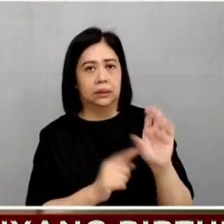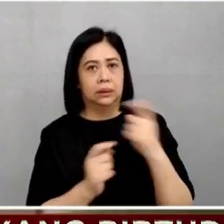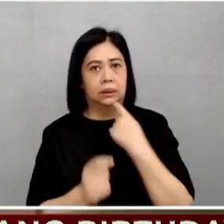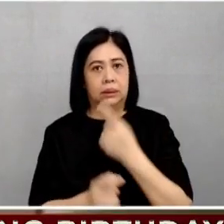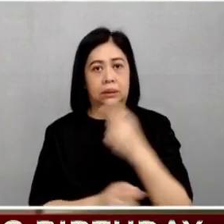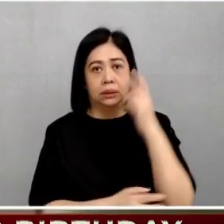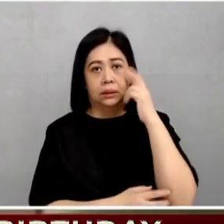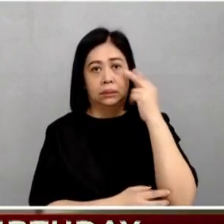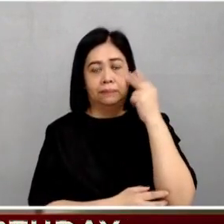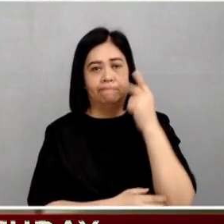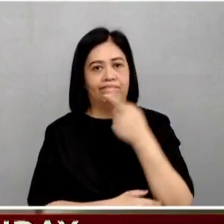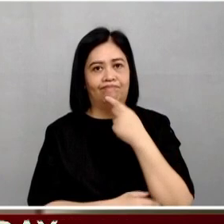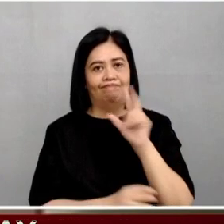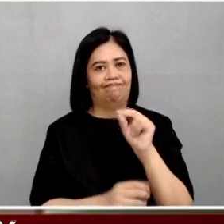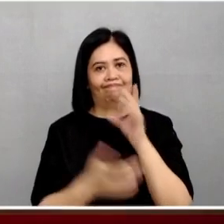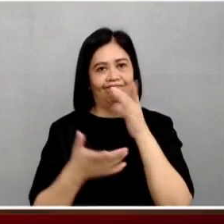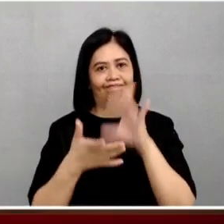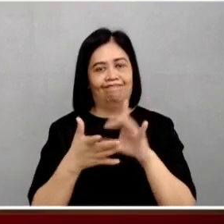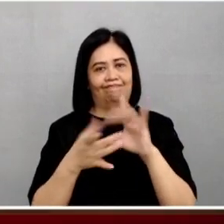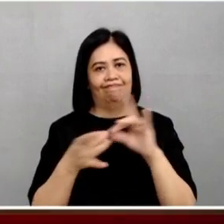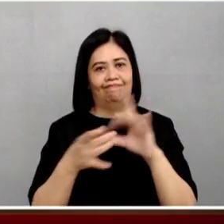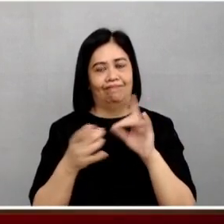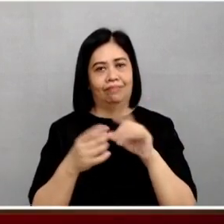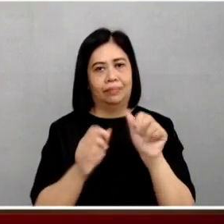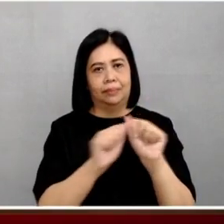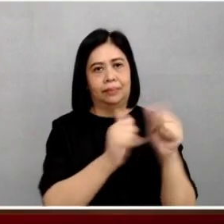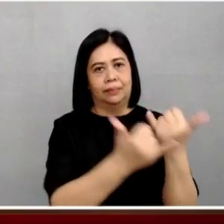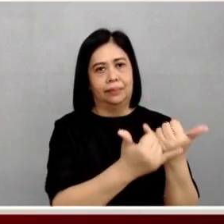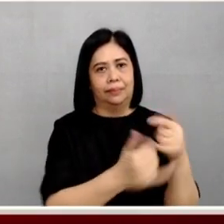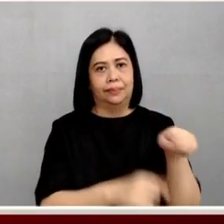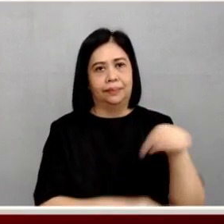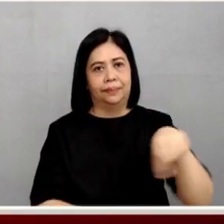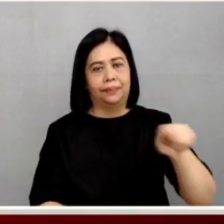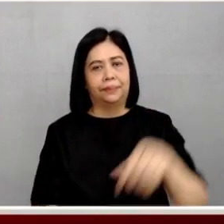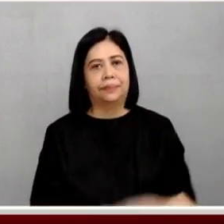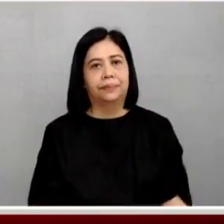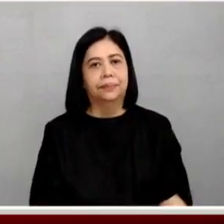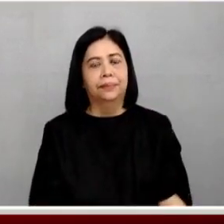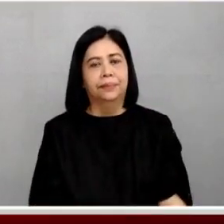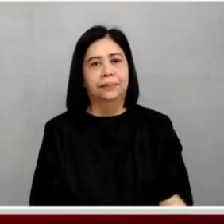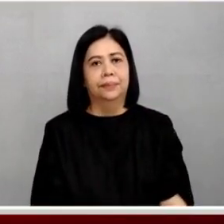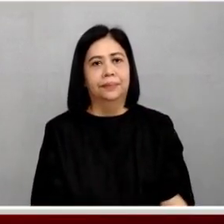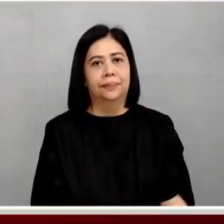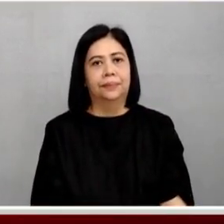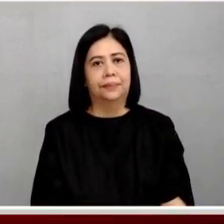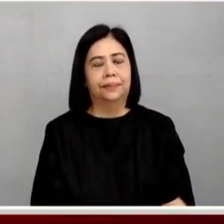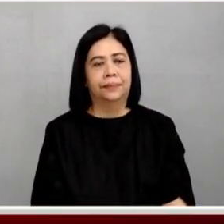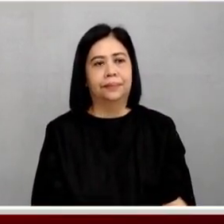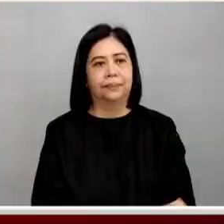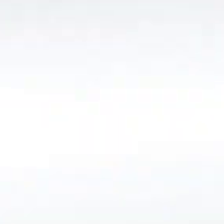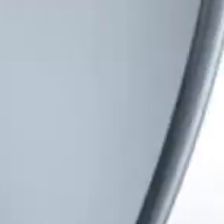pero wala pang sagot ang ahensya. Alvin L. Chico, ABS-CBN News.